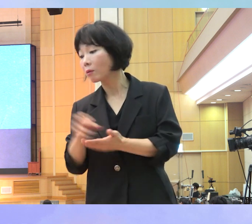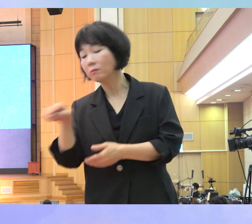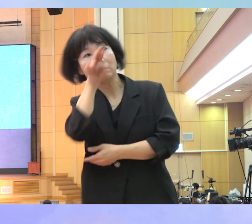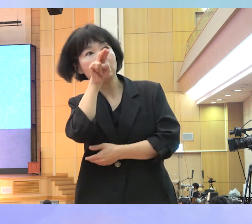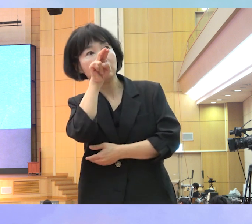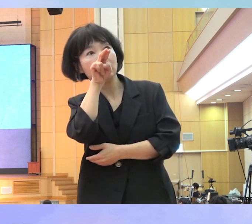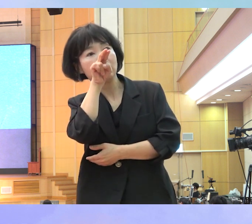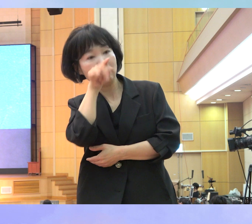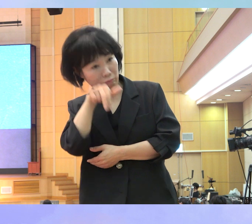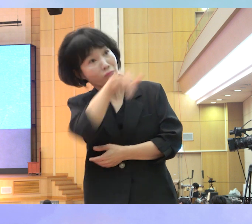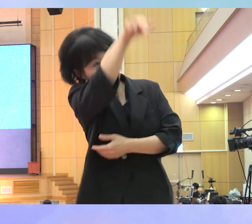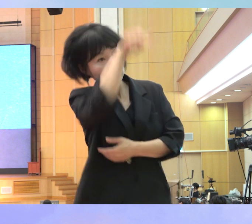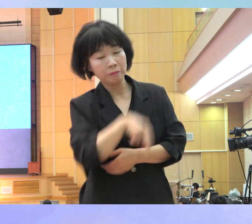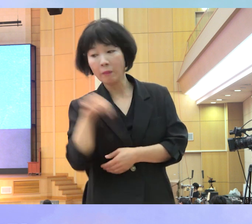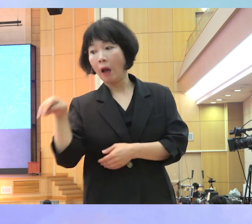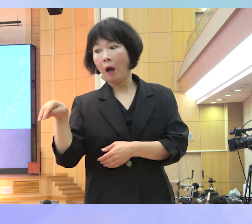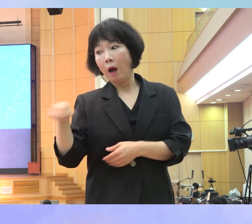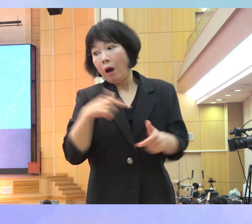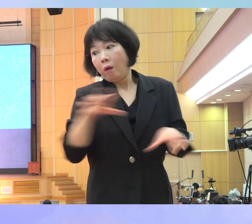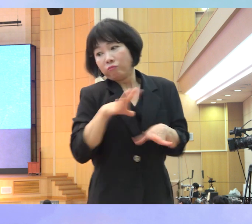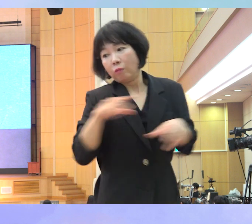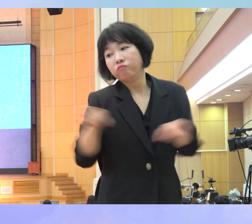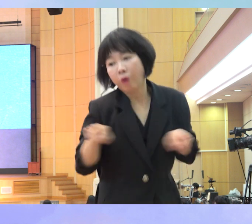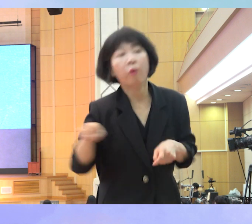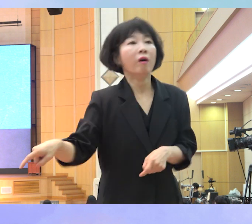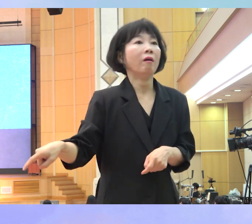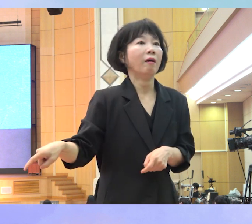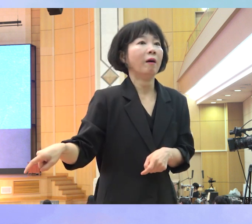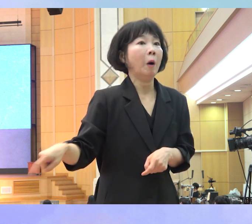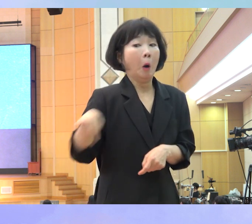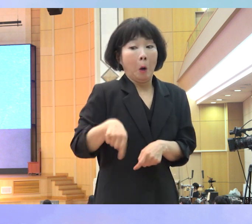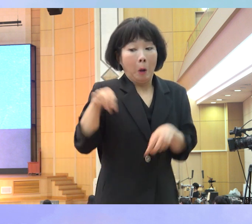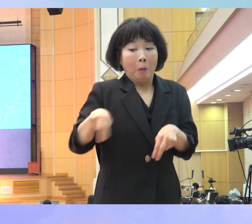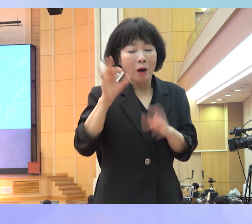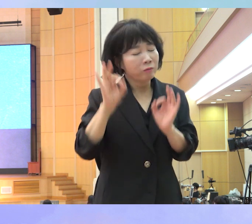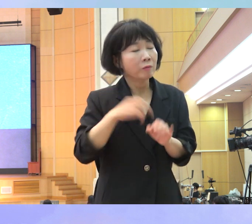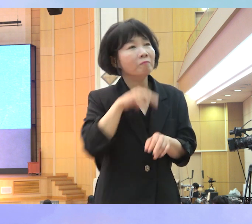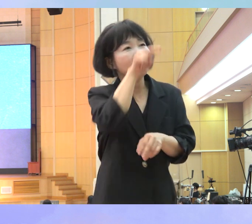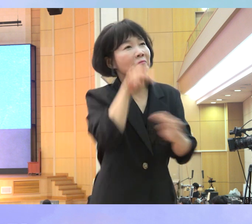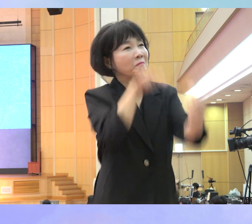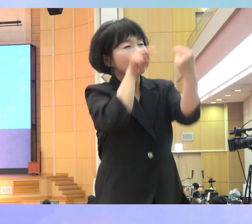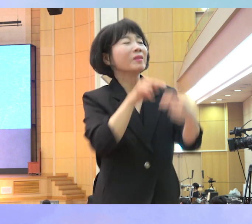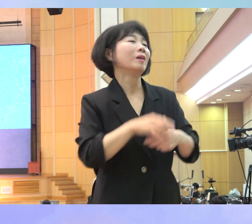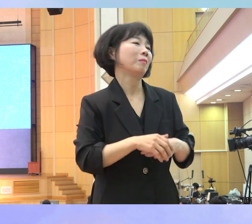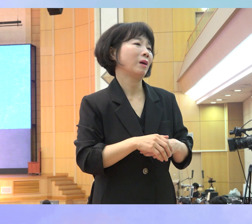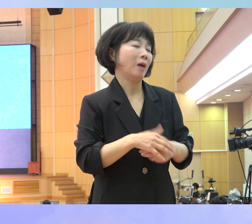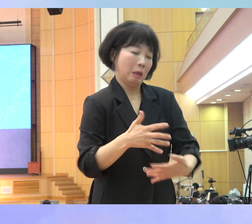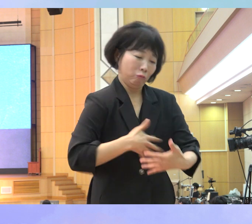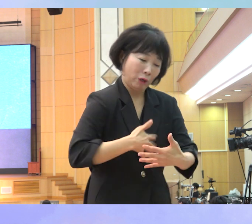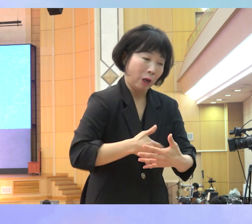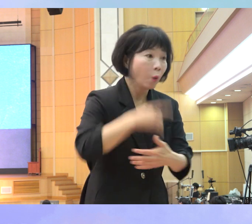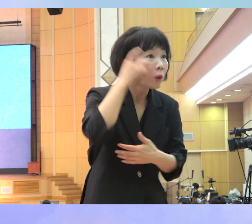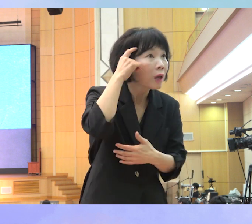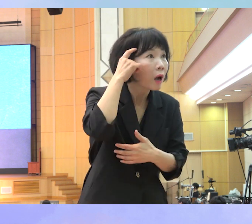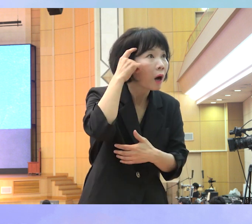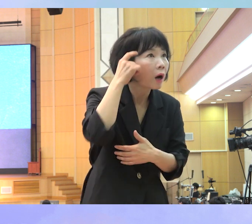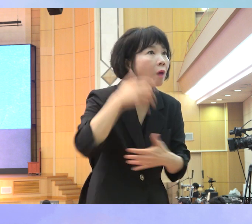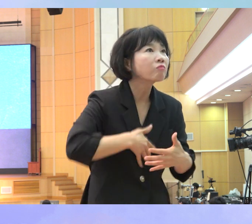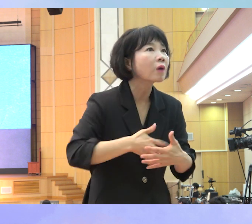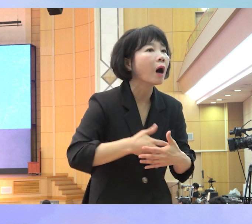있는데, 벌써 생각이 뭐예요? 왜 무서운 거예요? 왜 불안한 거예요? 생각이 불안하니까.